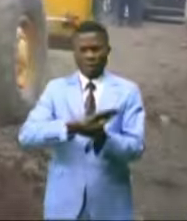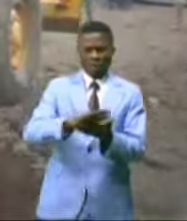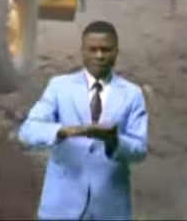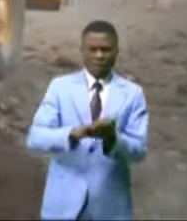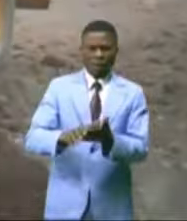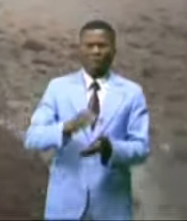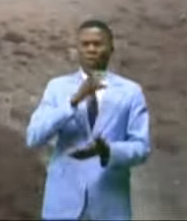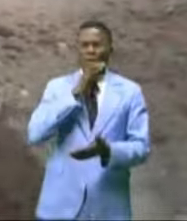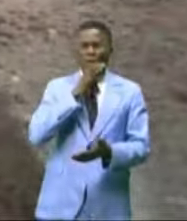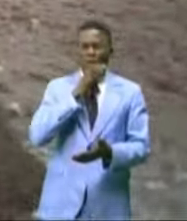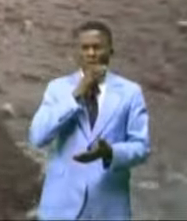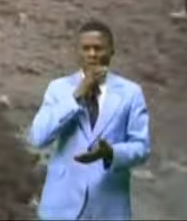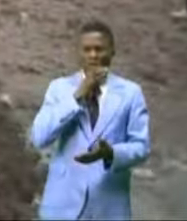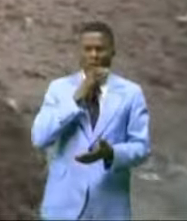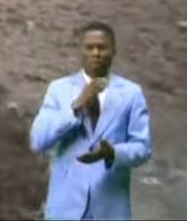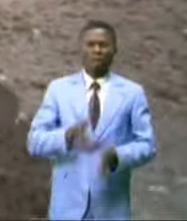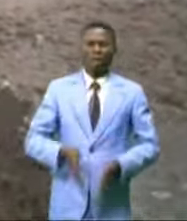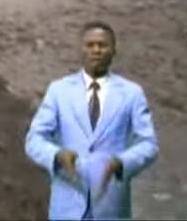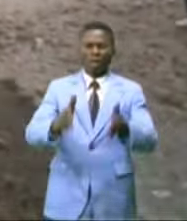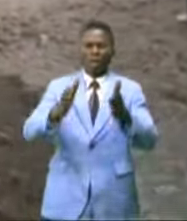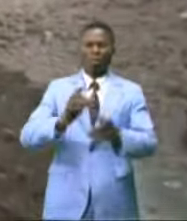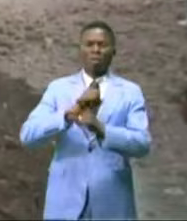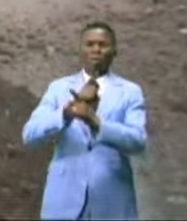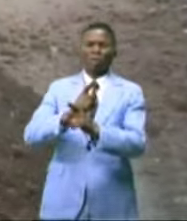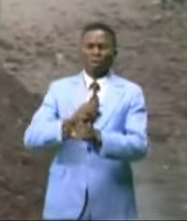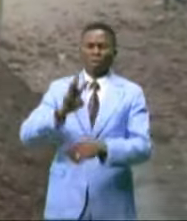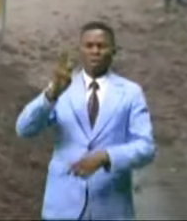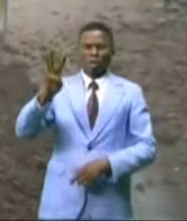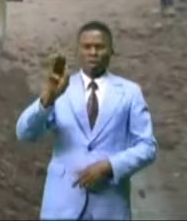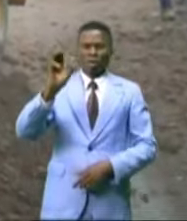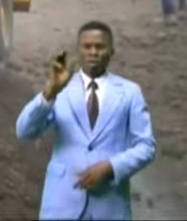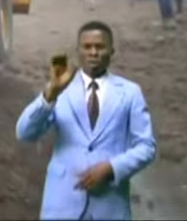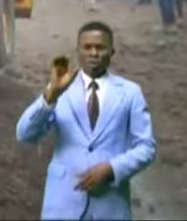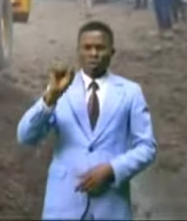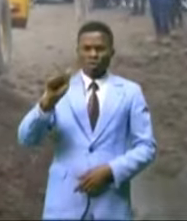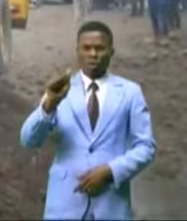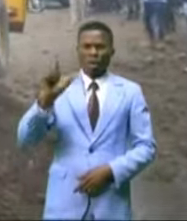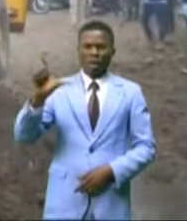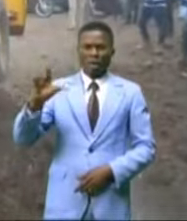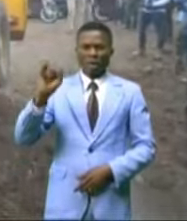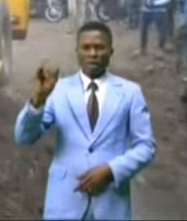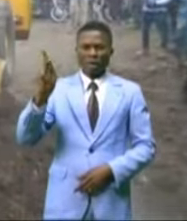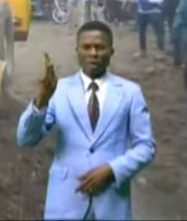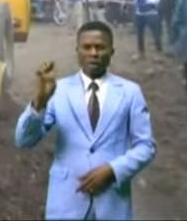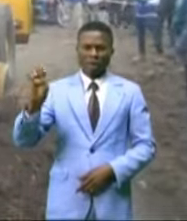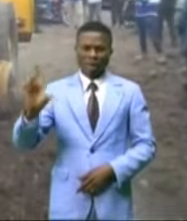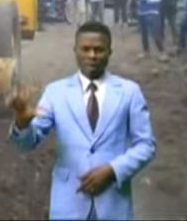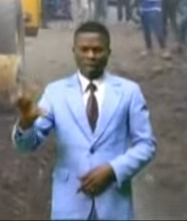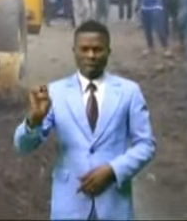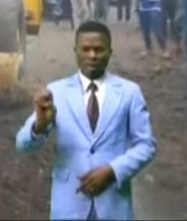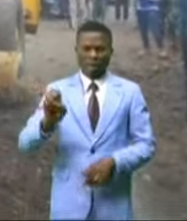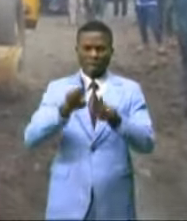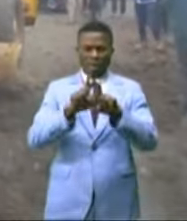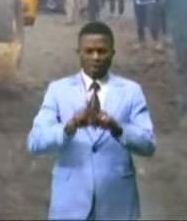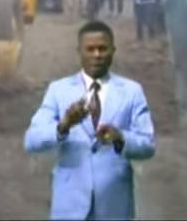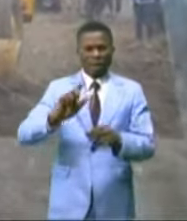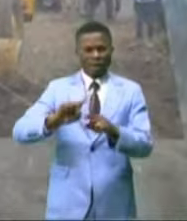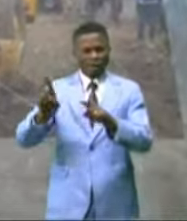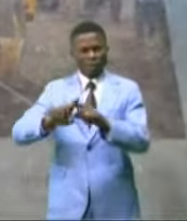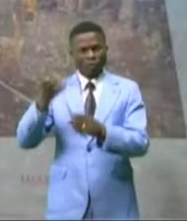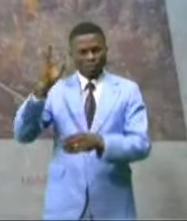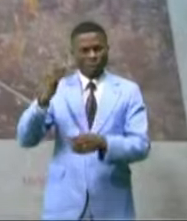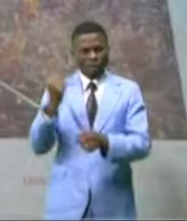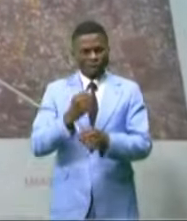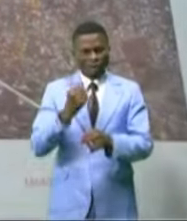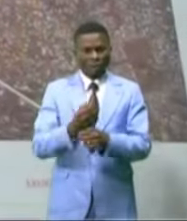volcanique taillé sur les avenus baraka Walikalé chopo rue Docteur Maganga et leurs amorces ces travaux